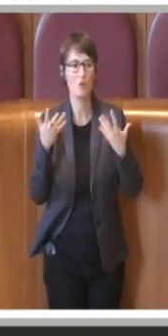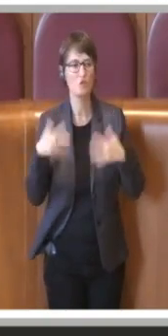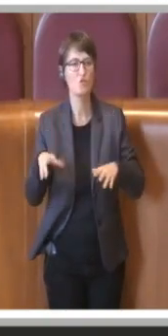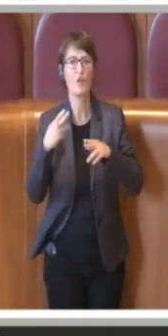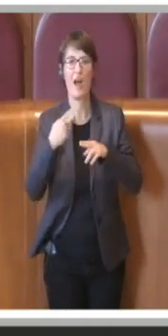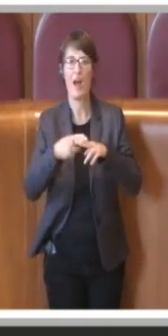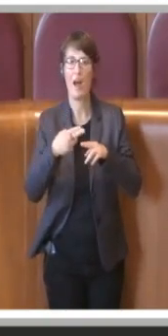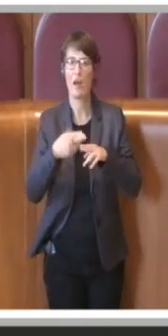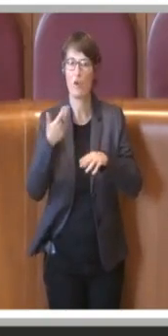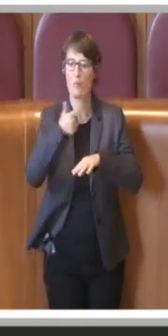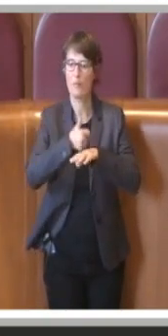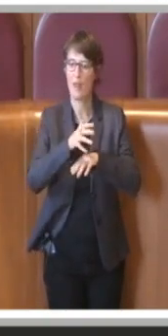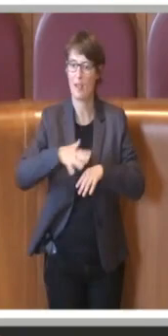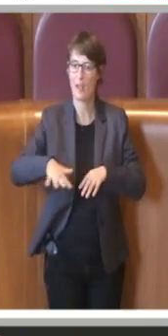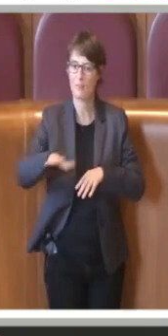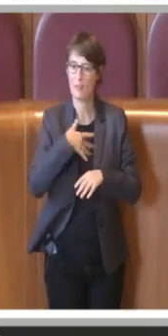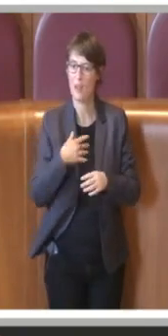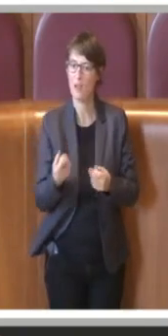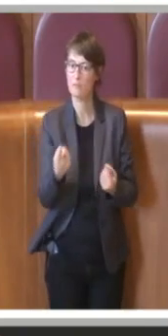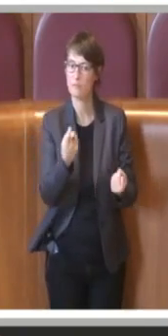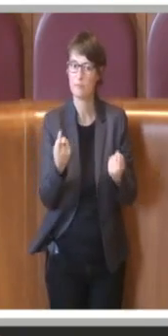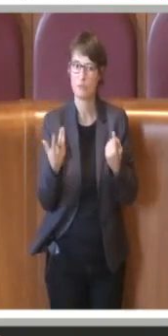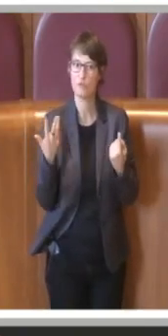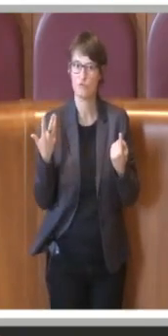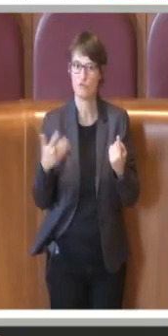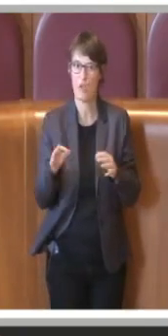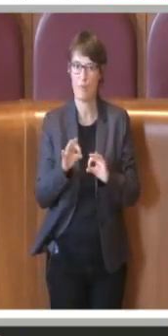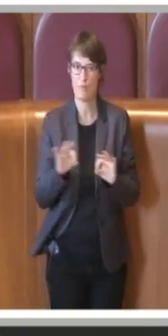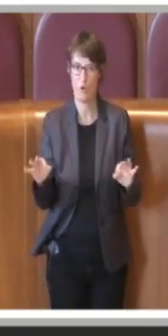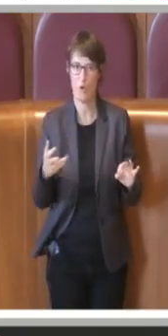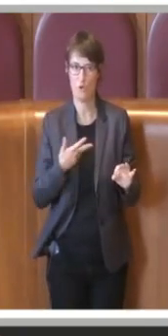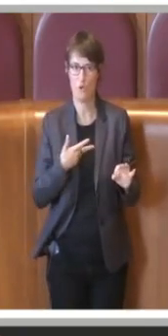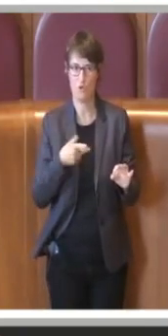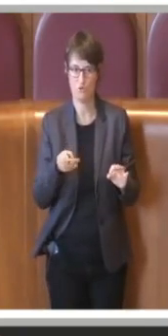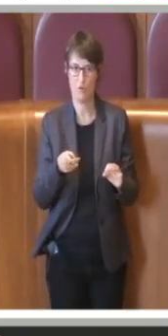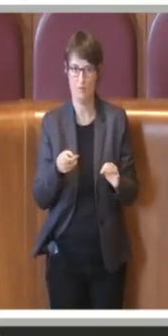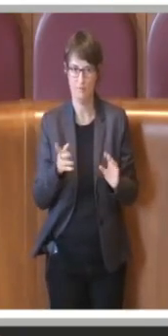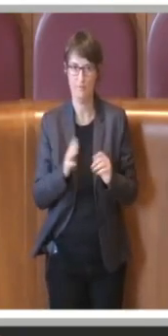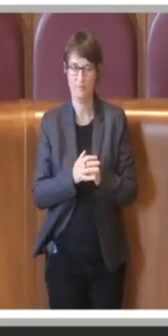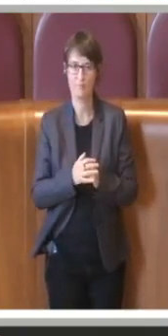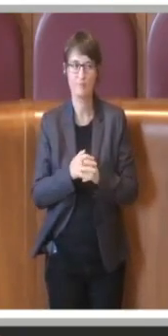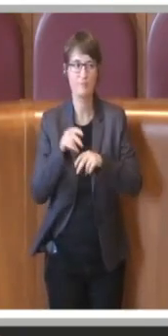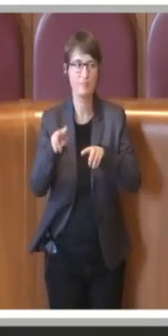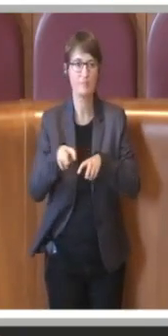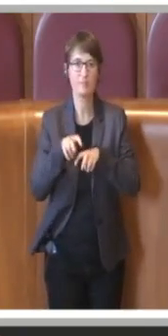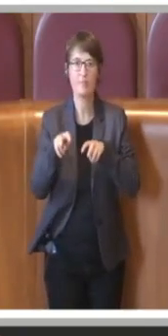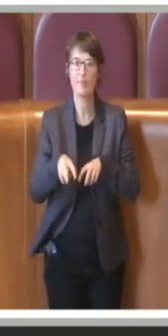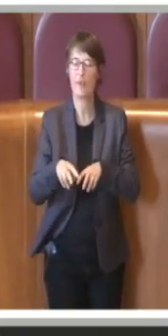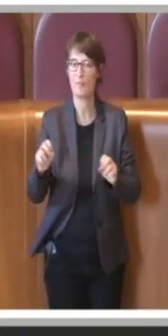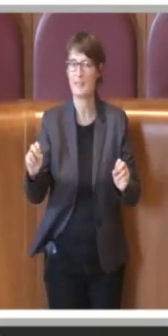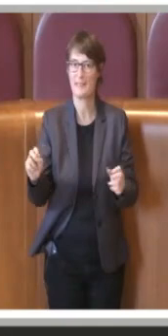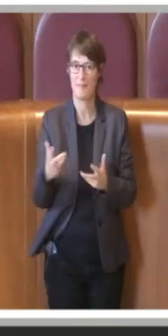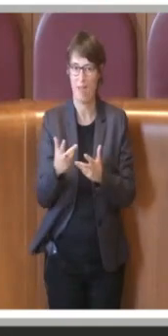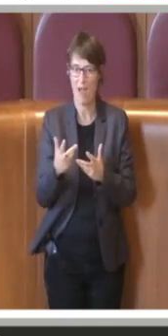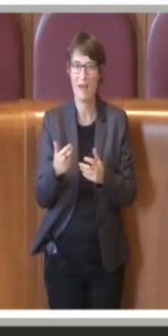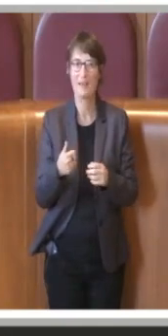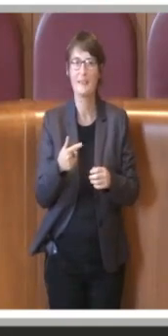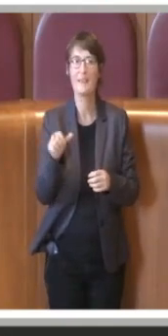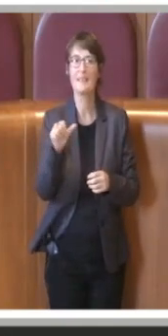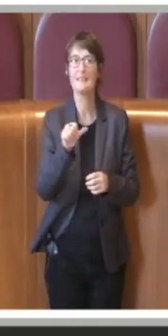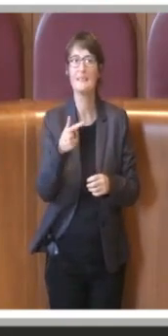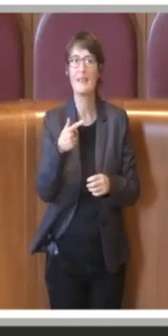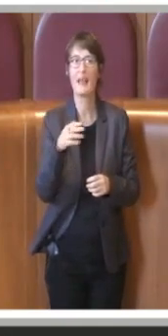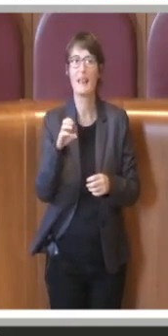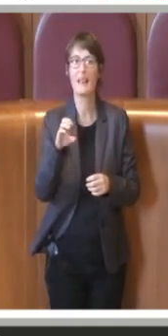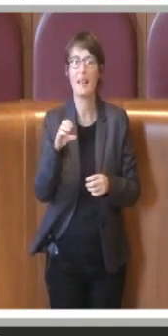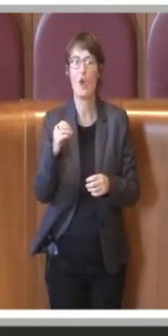dei luoghi, i farmers market, appunto i mercati agricoli di San Teodoro, Garbatella e quello che sarà il farmers